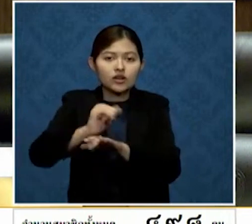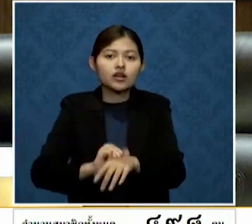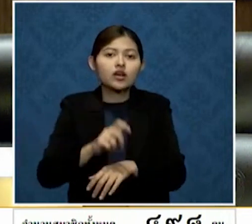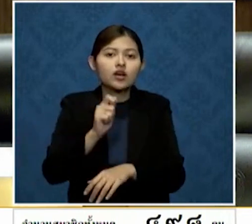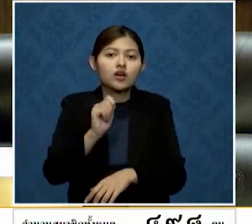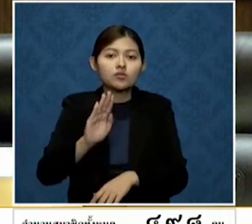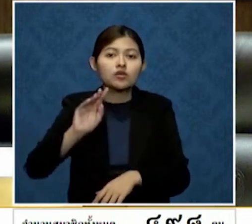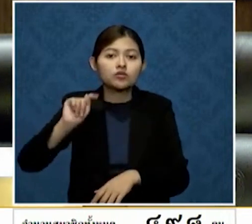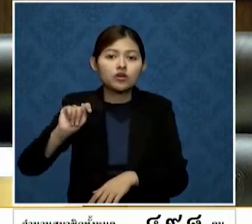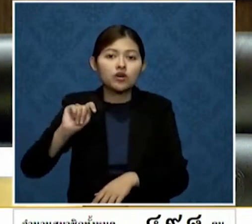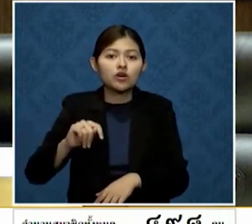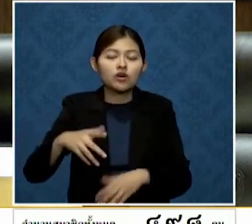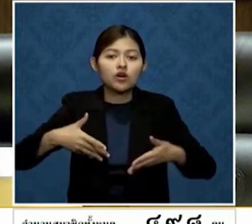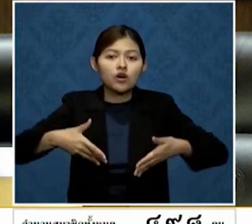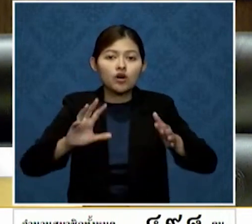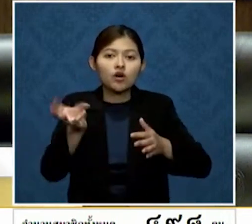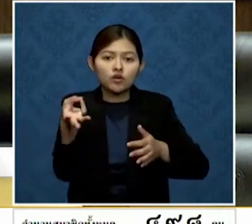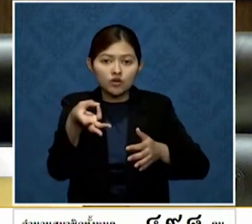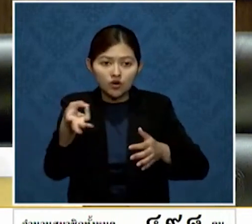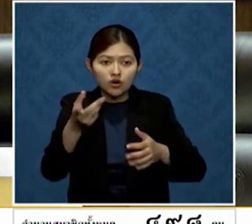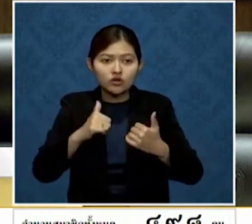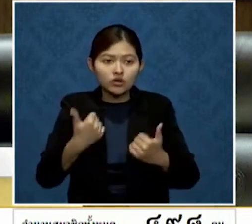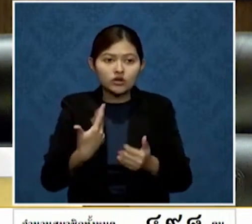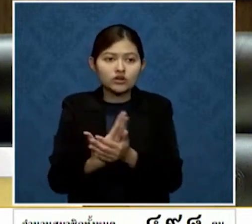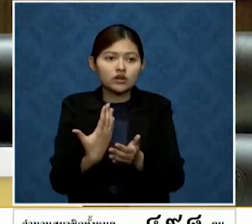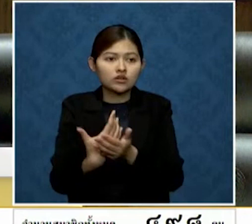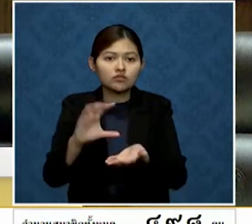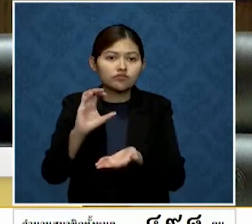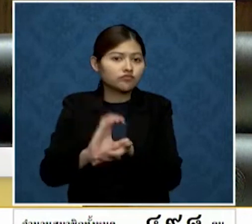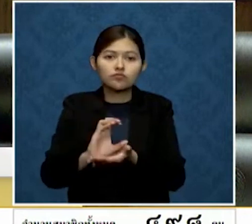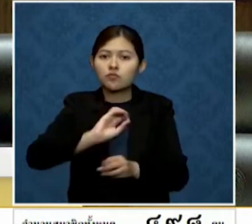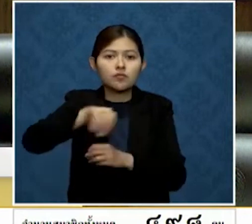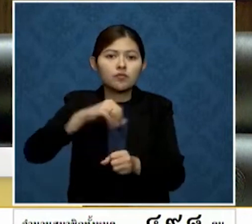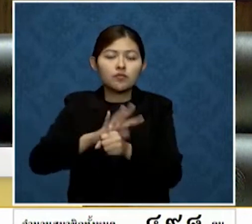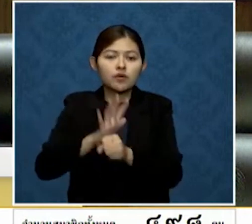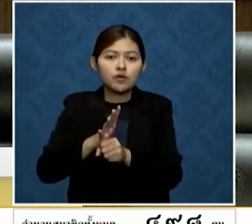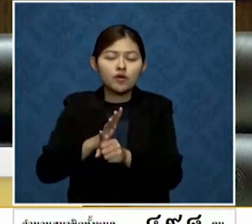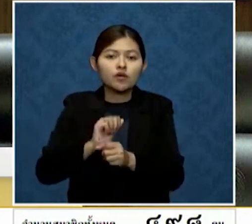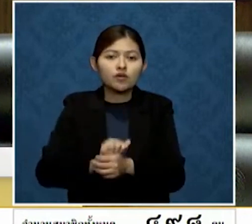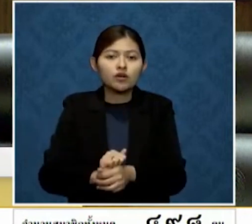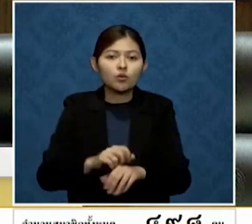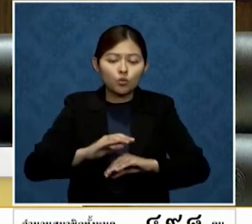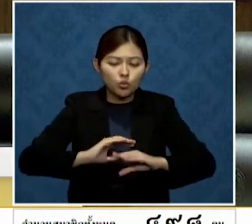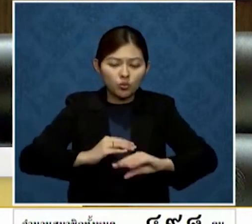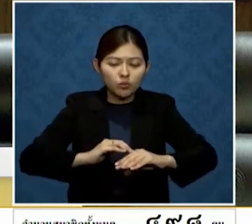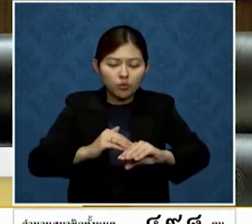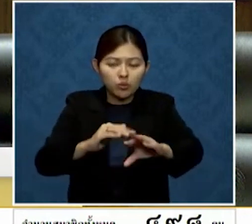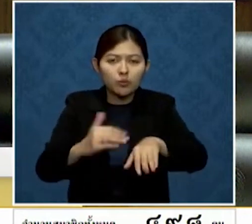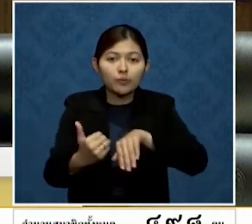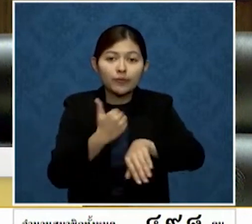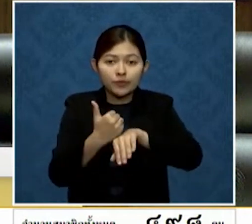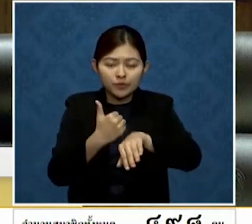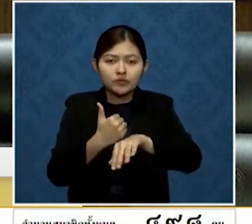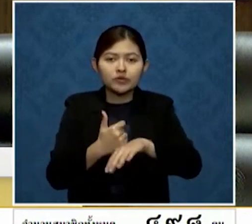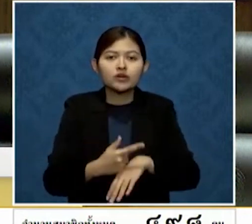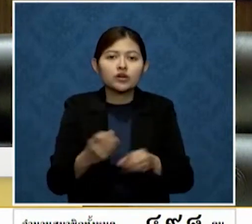หส่วตะบนครองน้อยแต่ยัไมม hispvers1. ได้รับคามชำรุดอย่างมากมายแ่ในช่วงของน